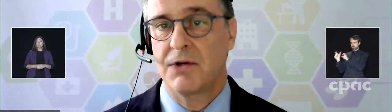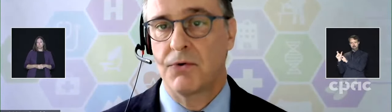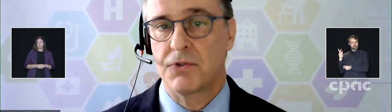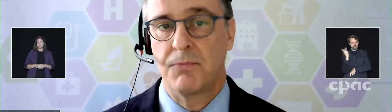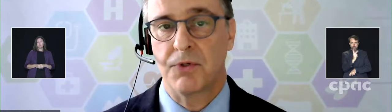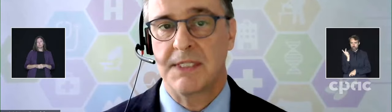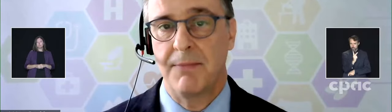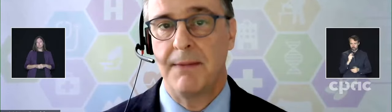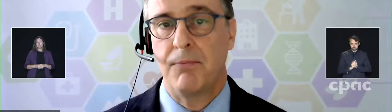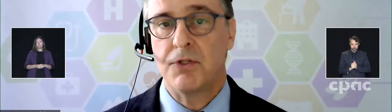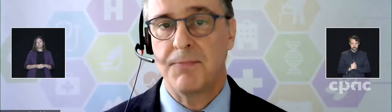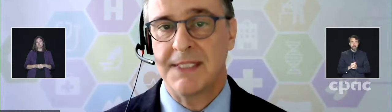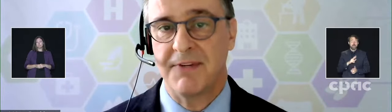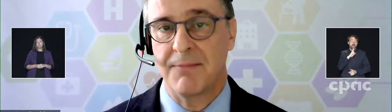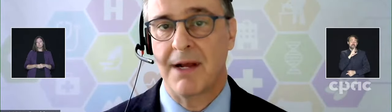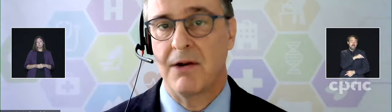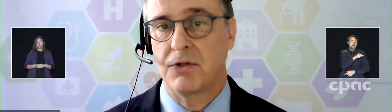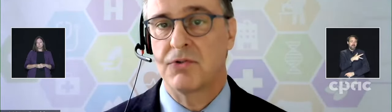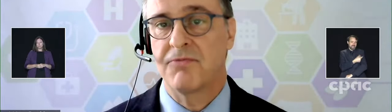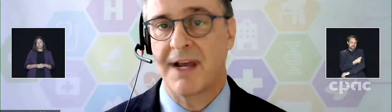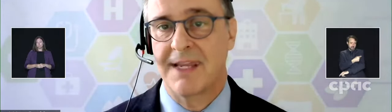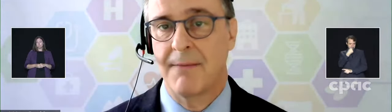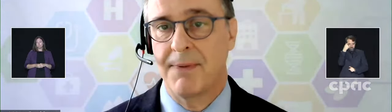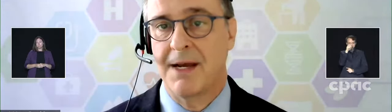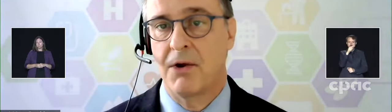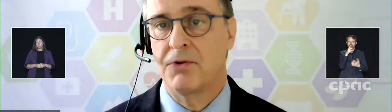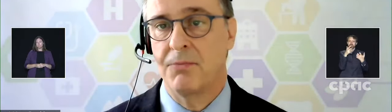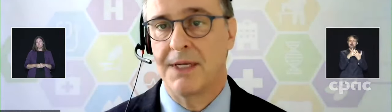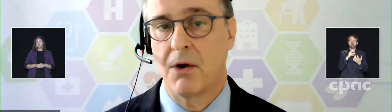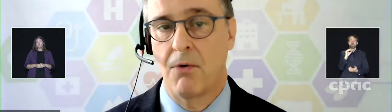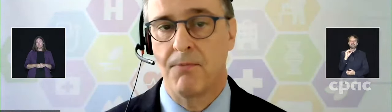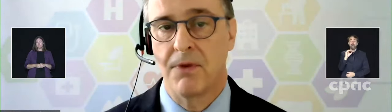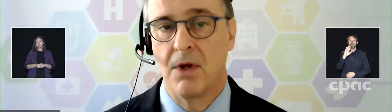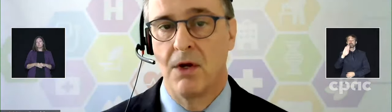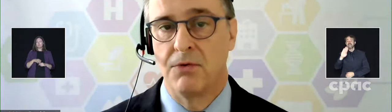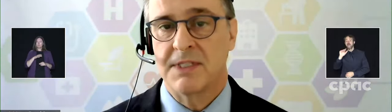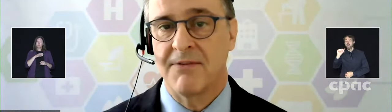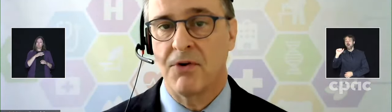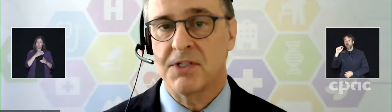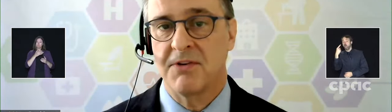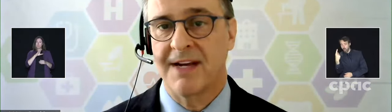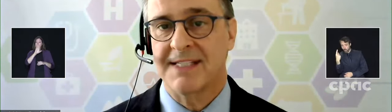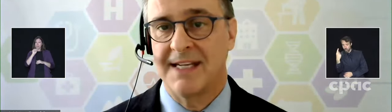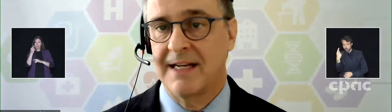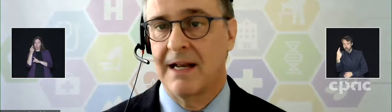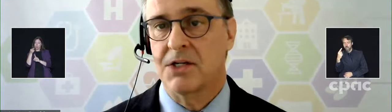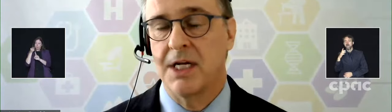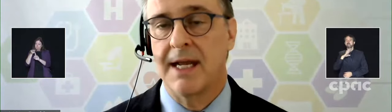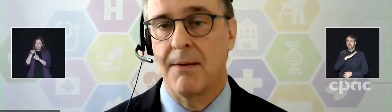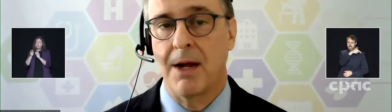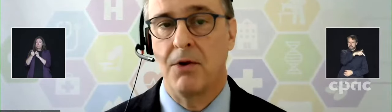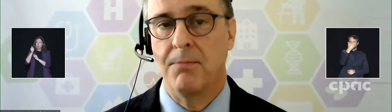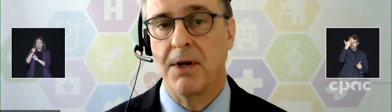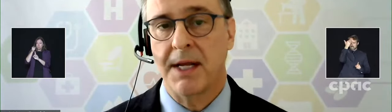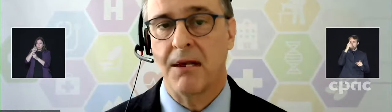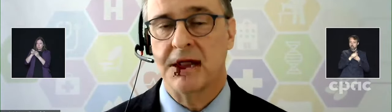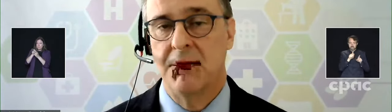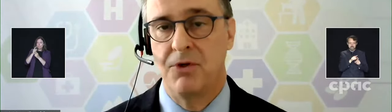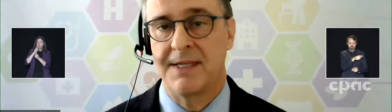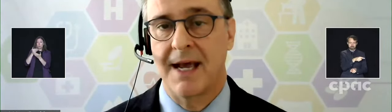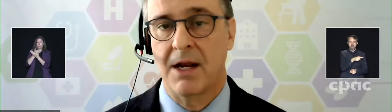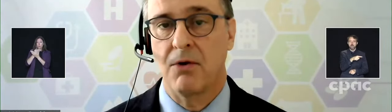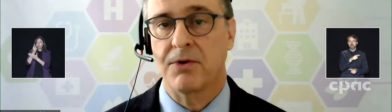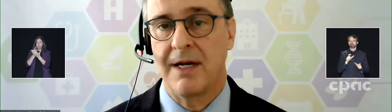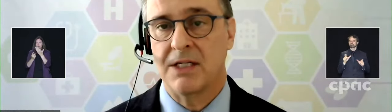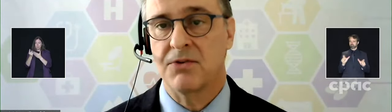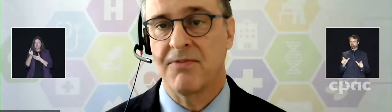ait été conçu pour cibler plus spécifiquement le sous-variant BA1 d'Omicron, nous savons que ce vaccin déclenche également une bonne réponse